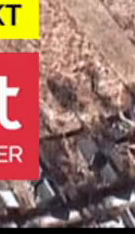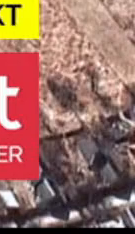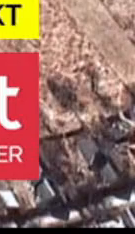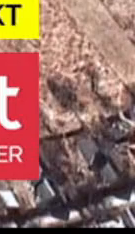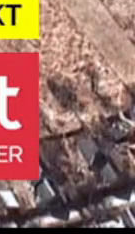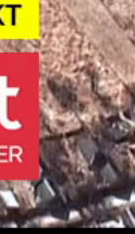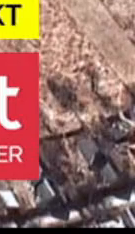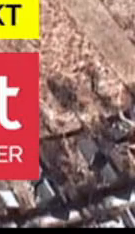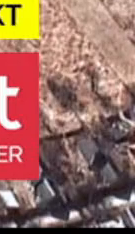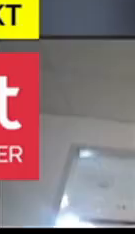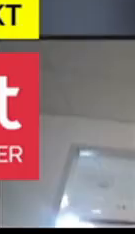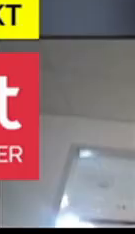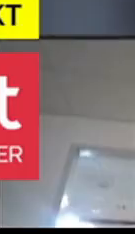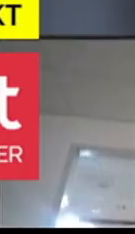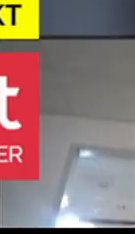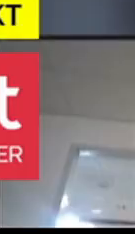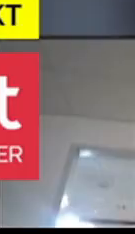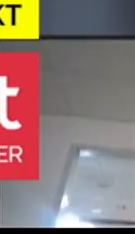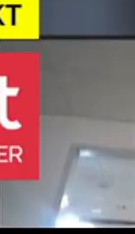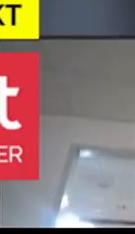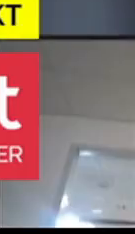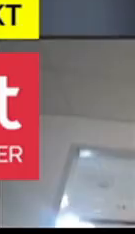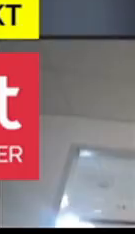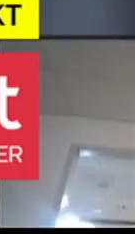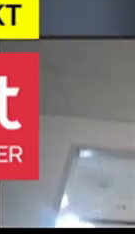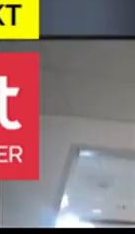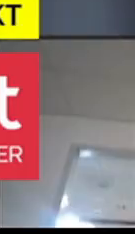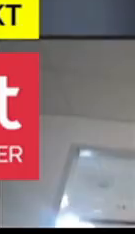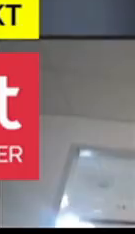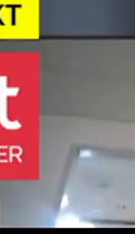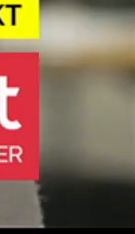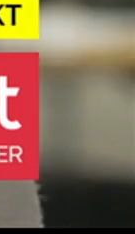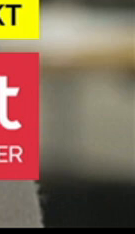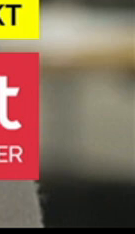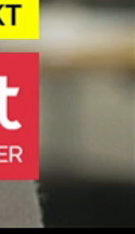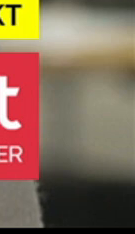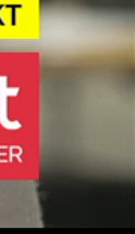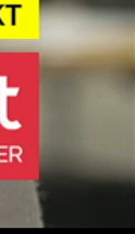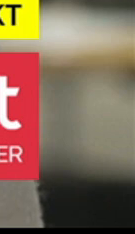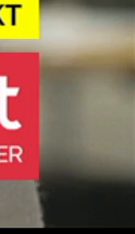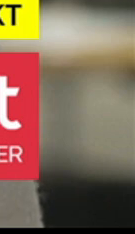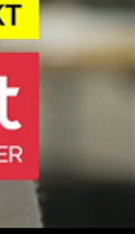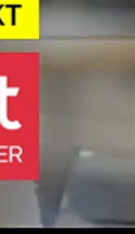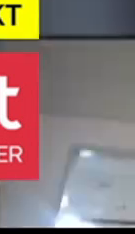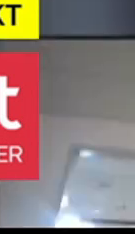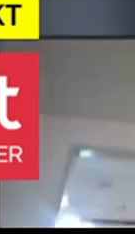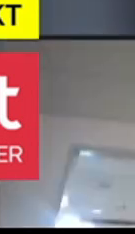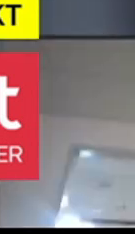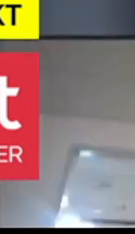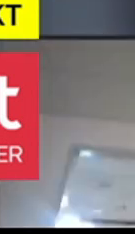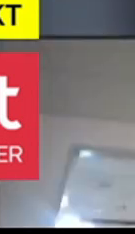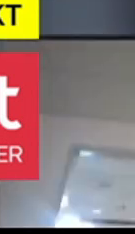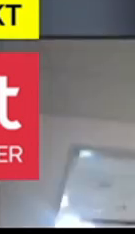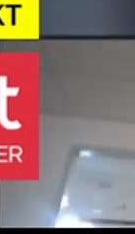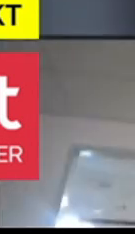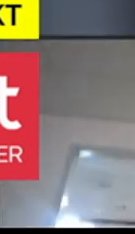väntas inom kort. Jag befinner mig ungefär 10 kilometer utanför Kiev just nu. Jag varje